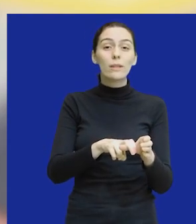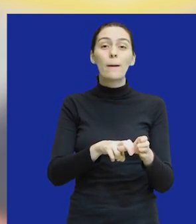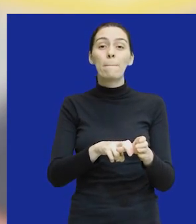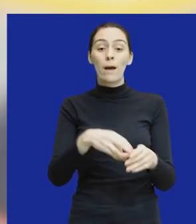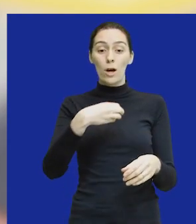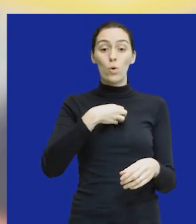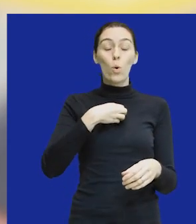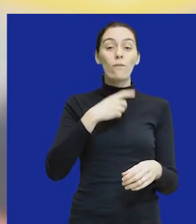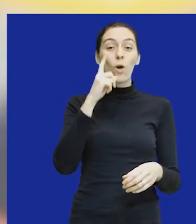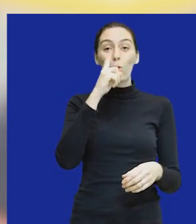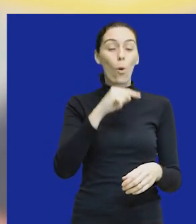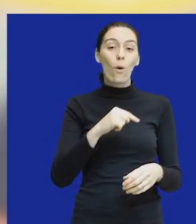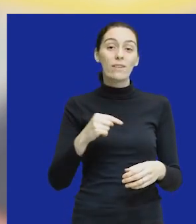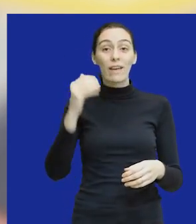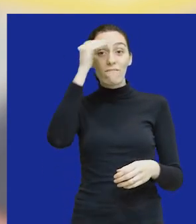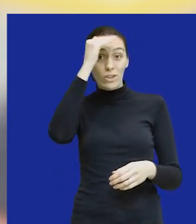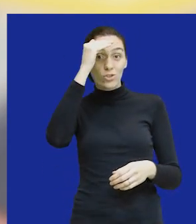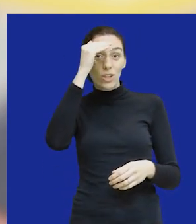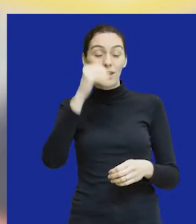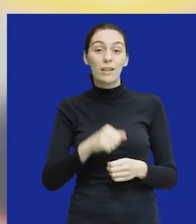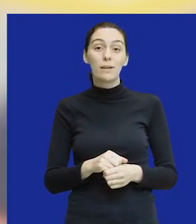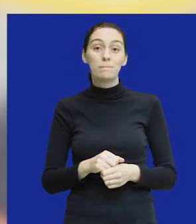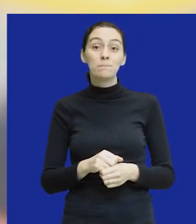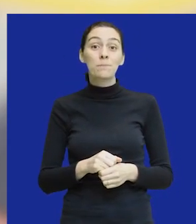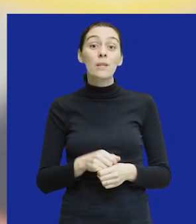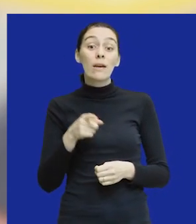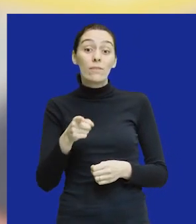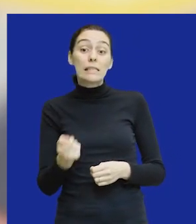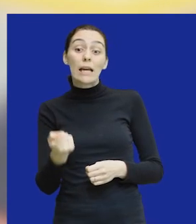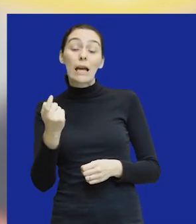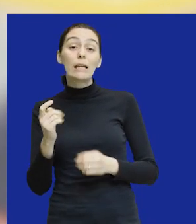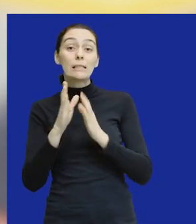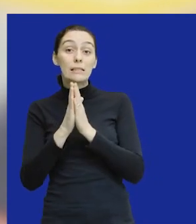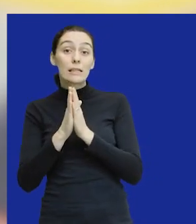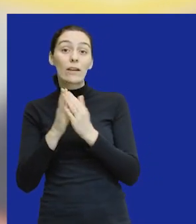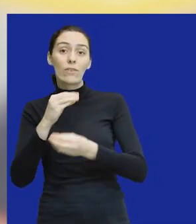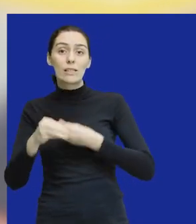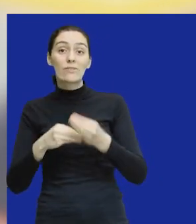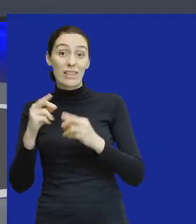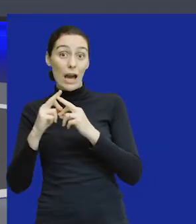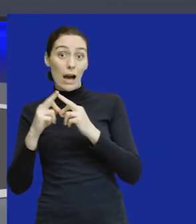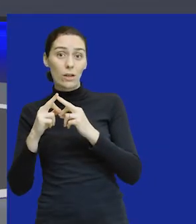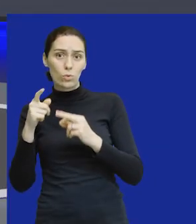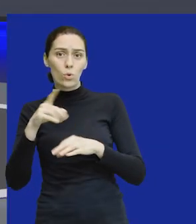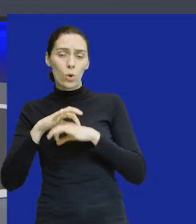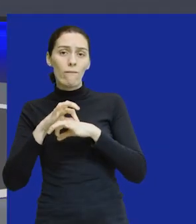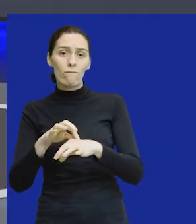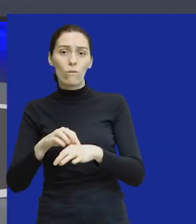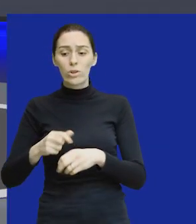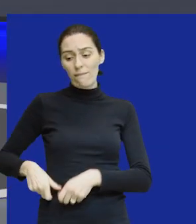duhovitim večerima i sami ste iz župe Svetog Antuna Padovanskog kojeg vode